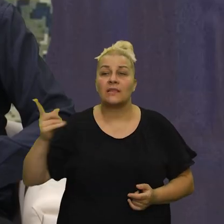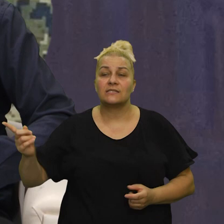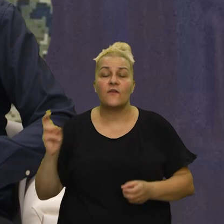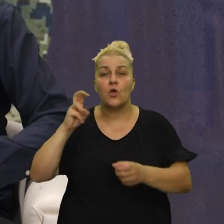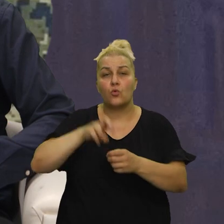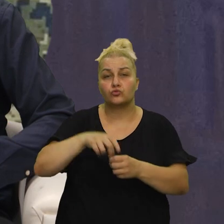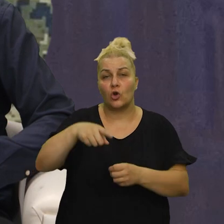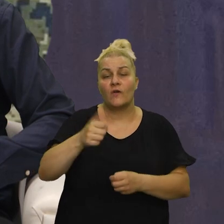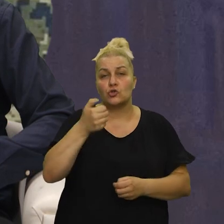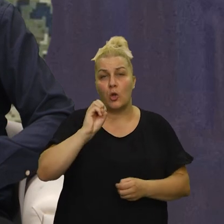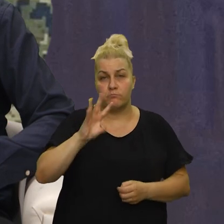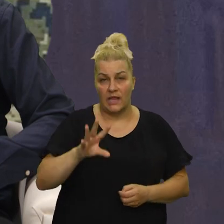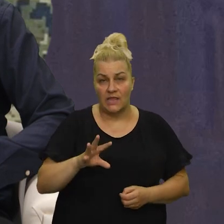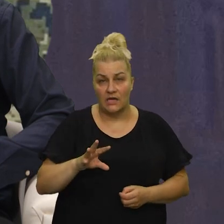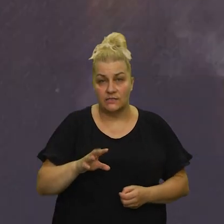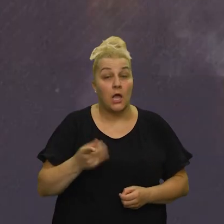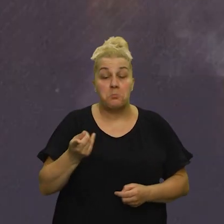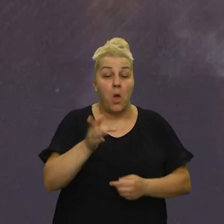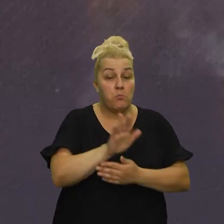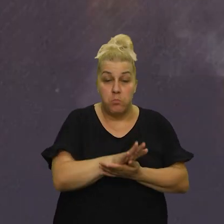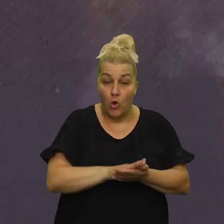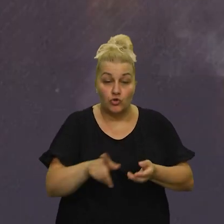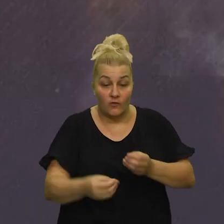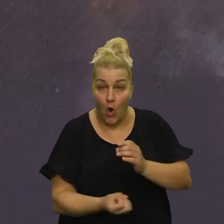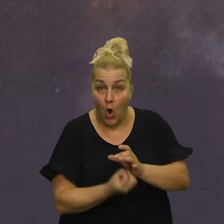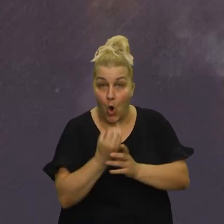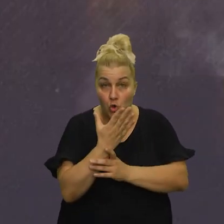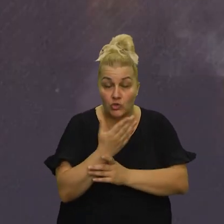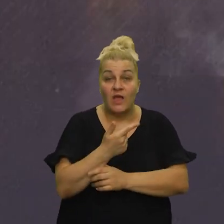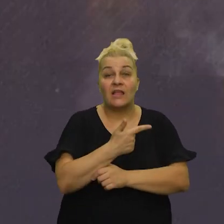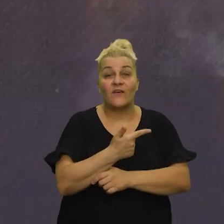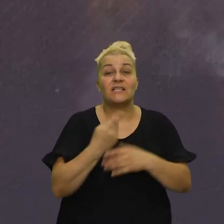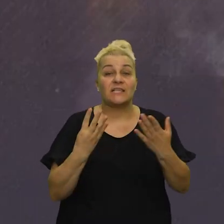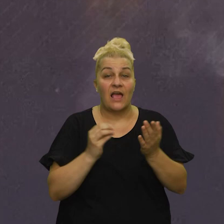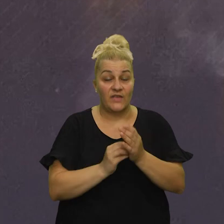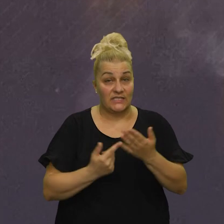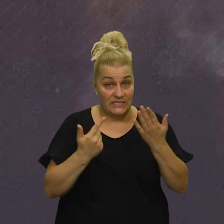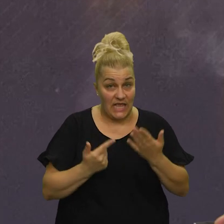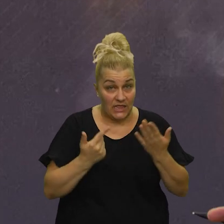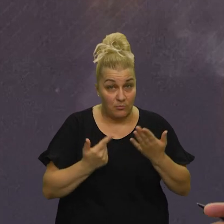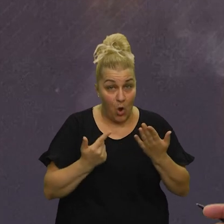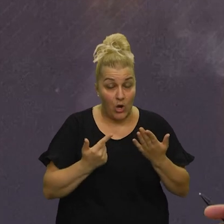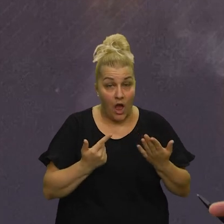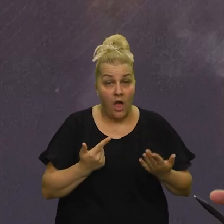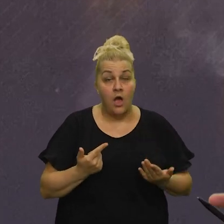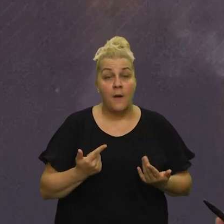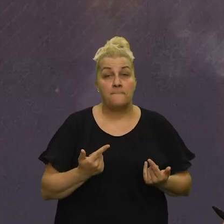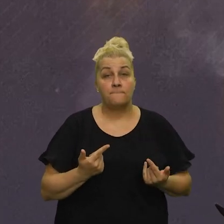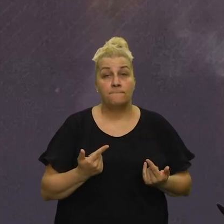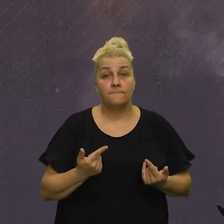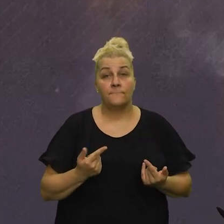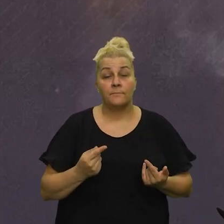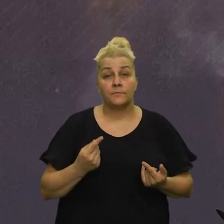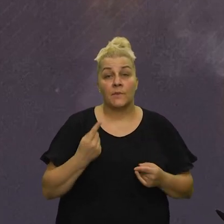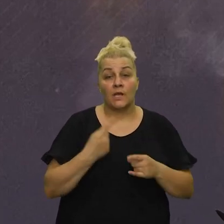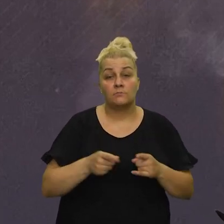postrojbu u 115. brigade? Znači, sam je osnutkom te brigade 29.7. Znači, kada je na